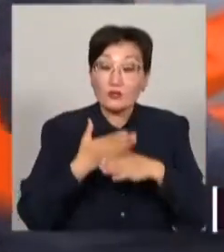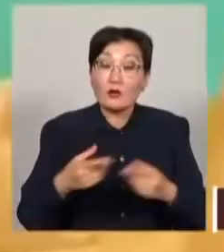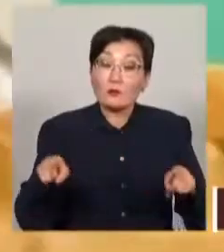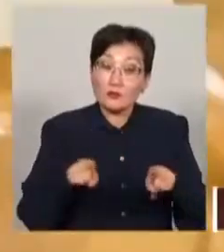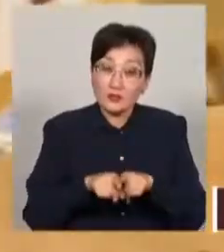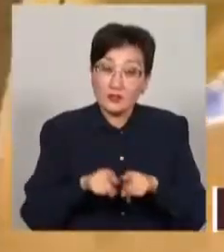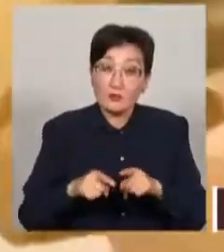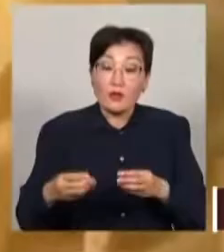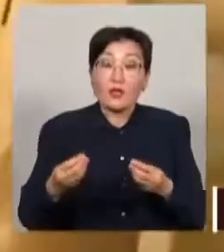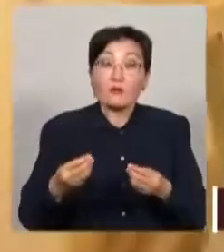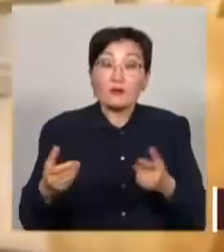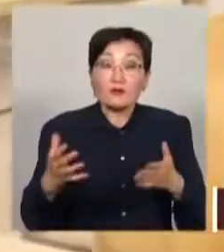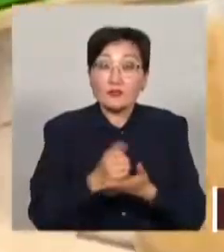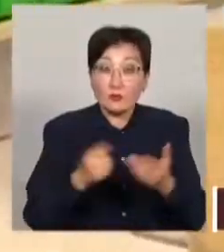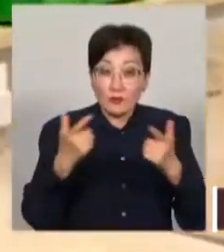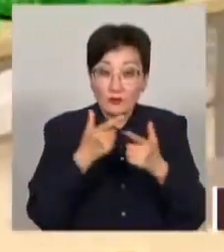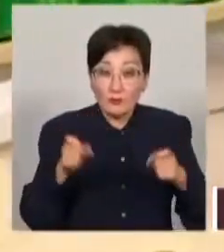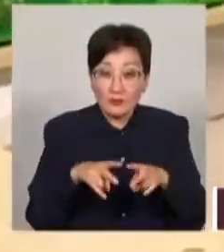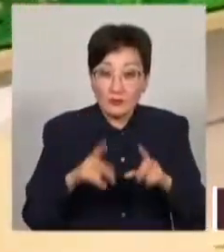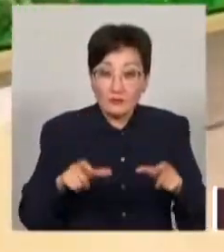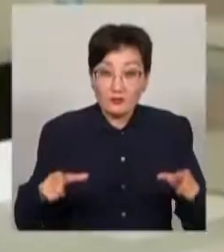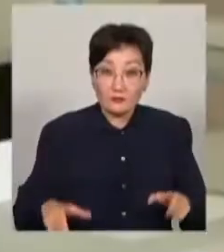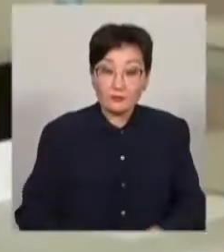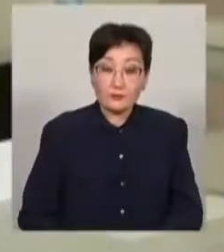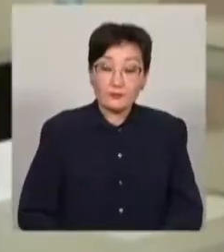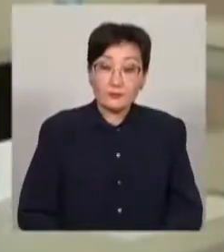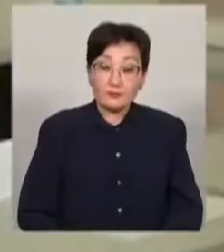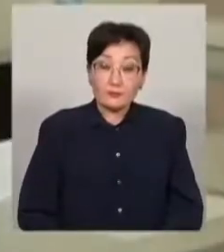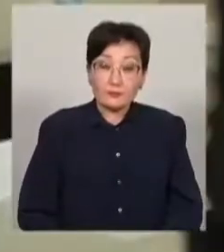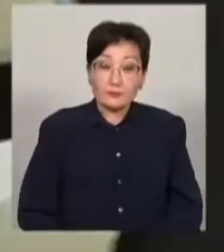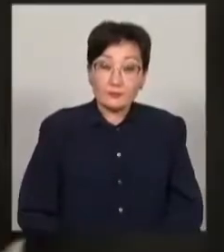также собирали данные о пострадавших.